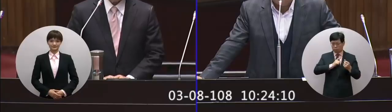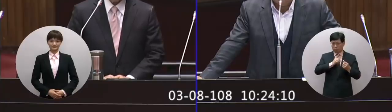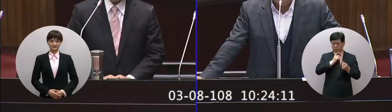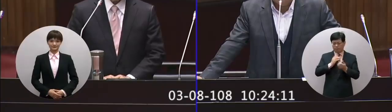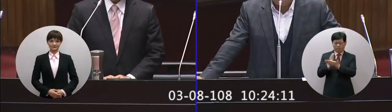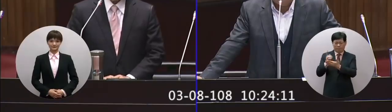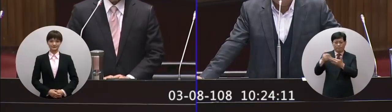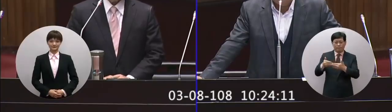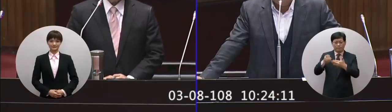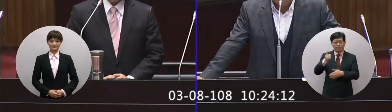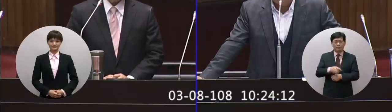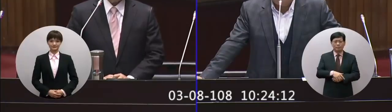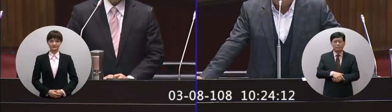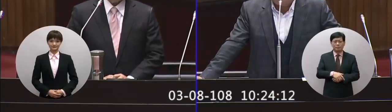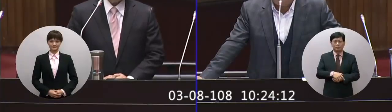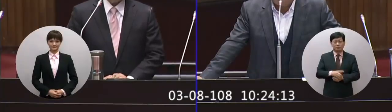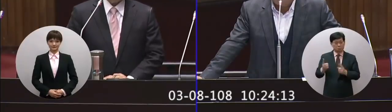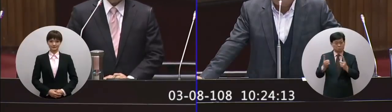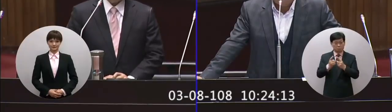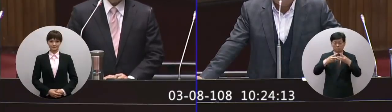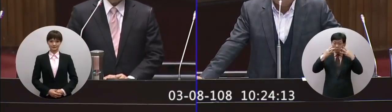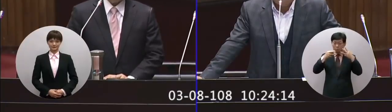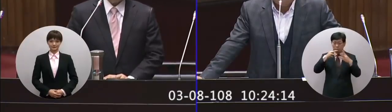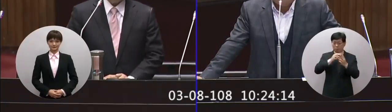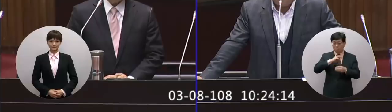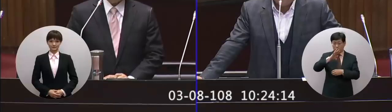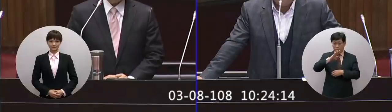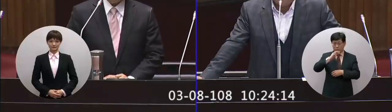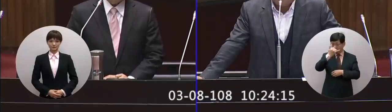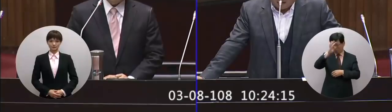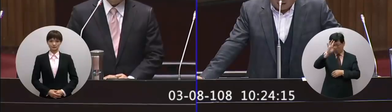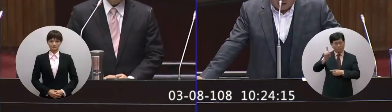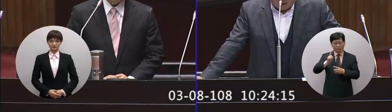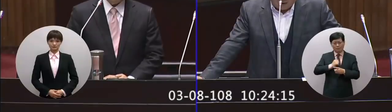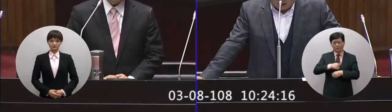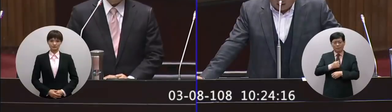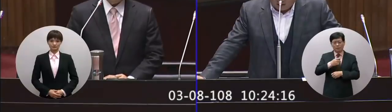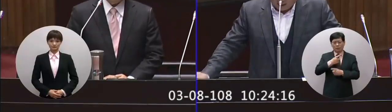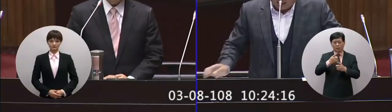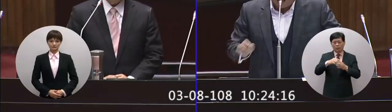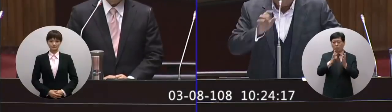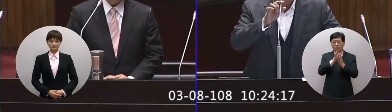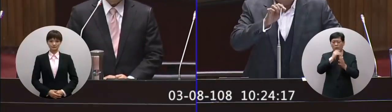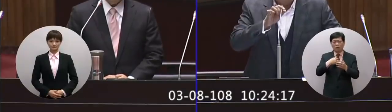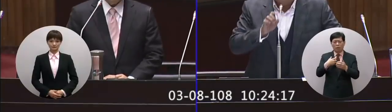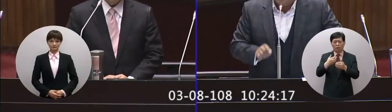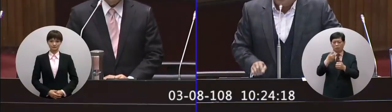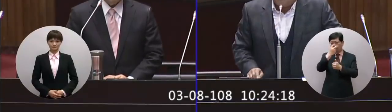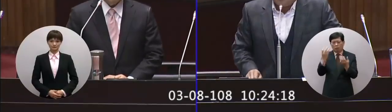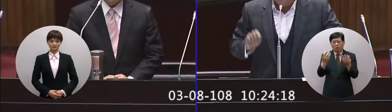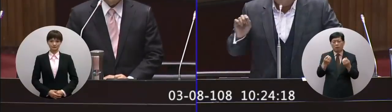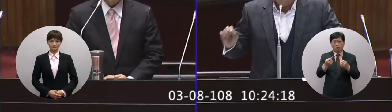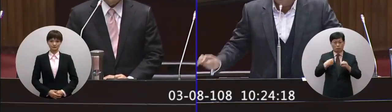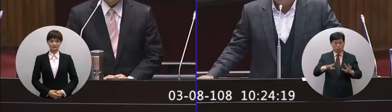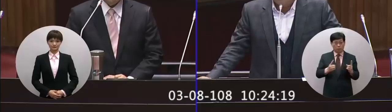的抨击对岸中共说对于这个非洲猪瘟啊毫无作为。那我想我们现在我们自